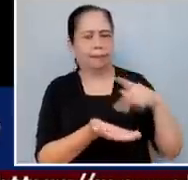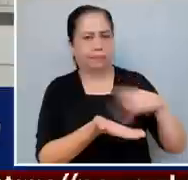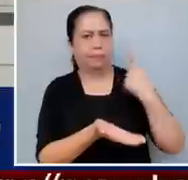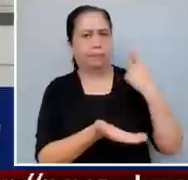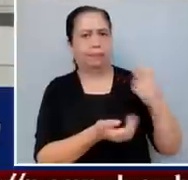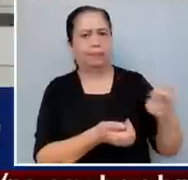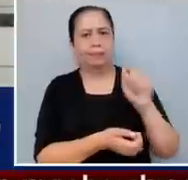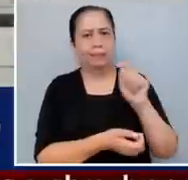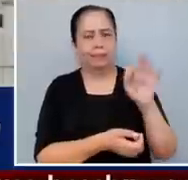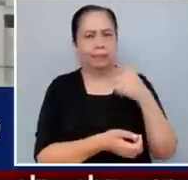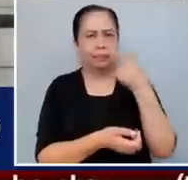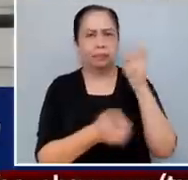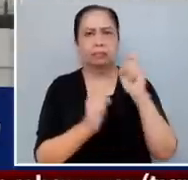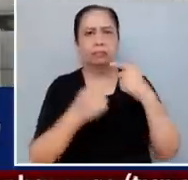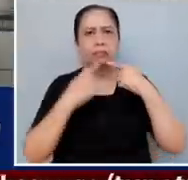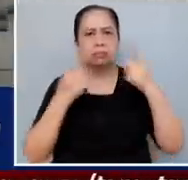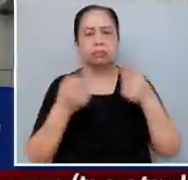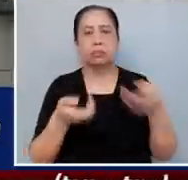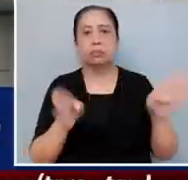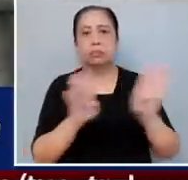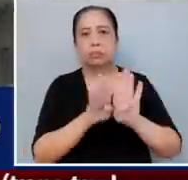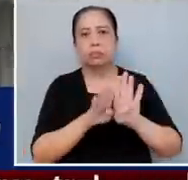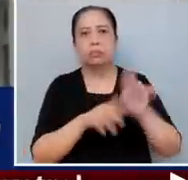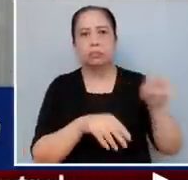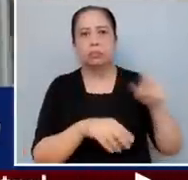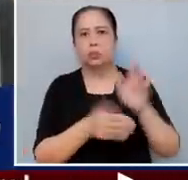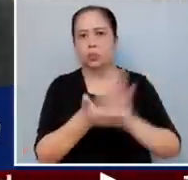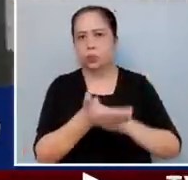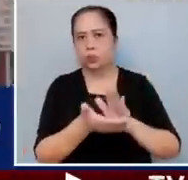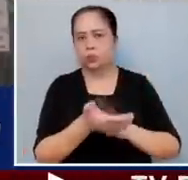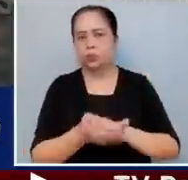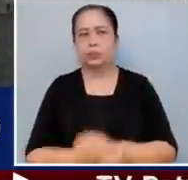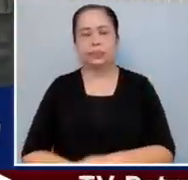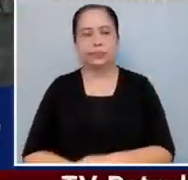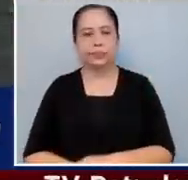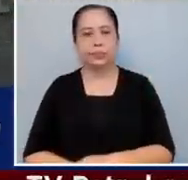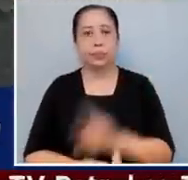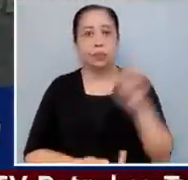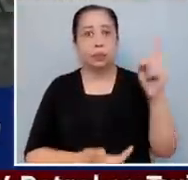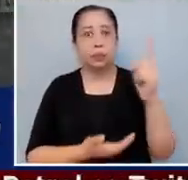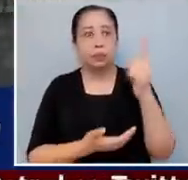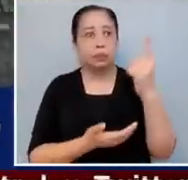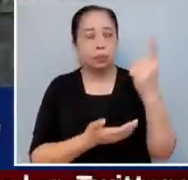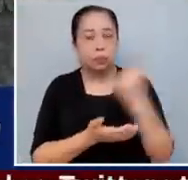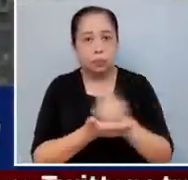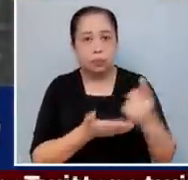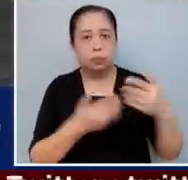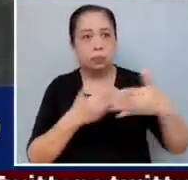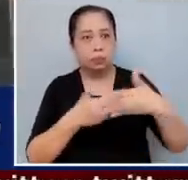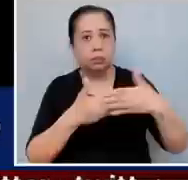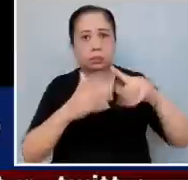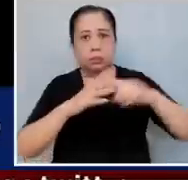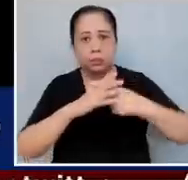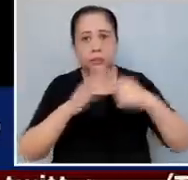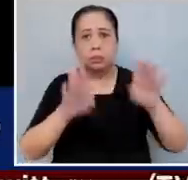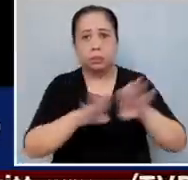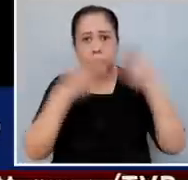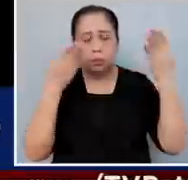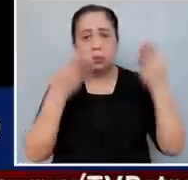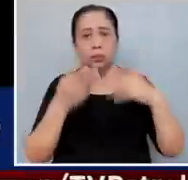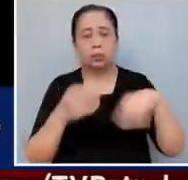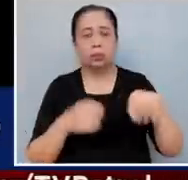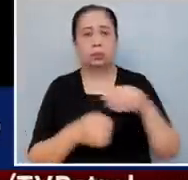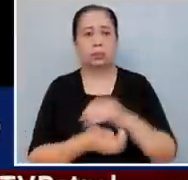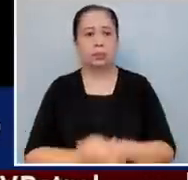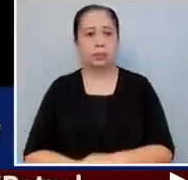dahil sa biglang pagdedeklara ng permanente pagsasara ng eskwelahan. Isang linggo bago ang pangkalahatang simula ng pasukan. Pero po